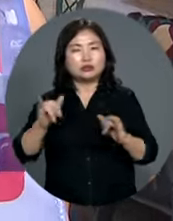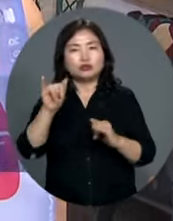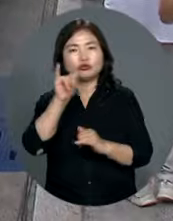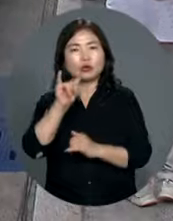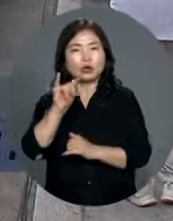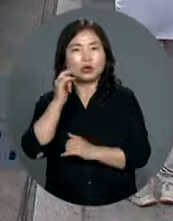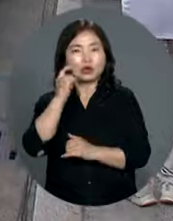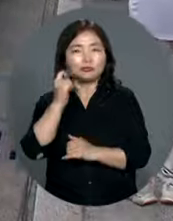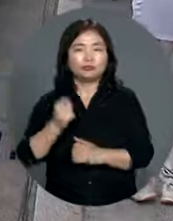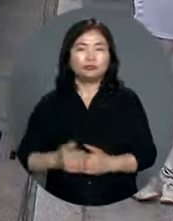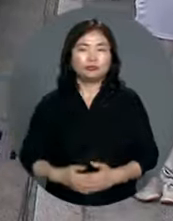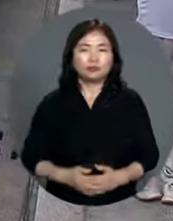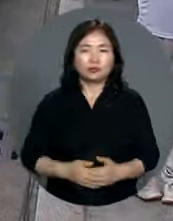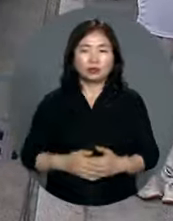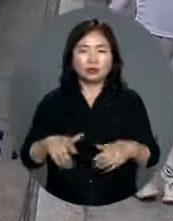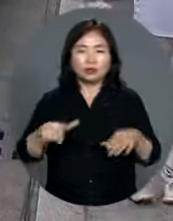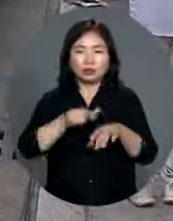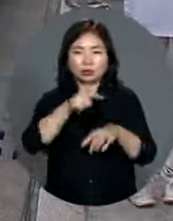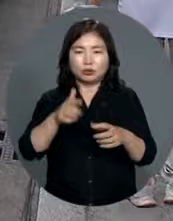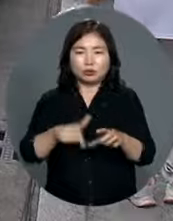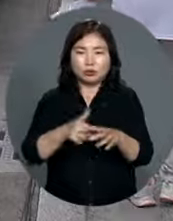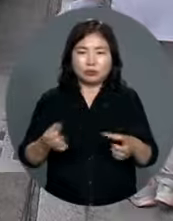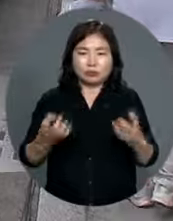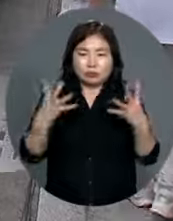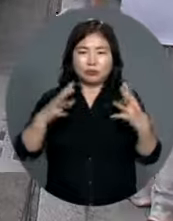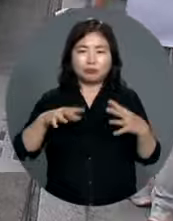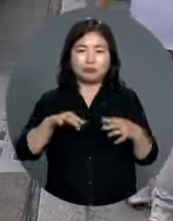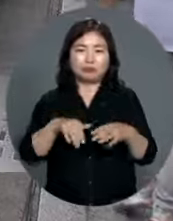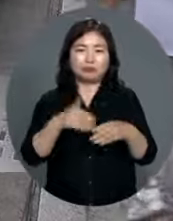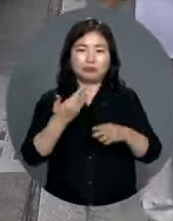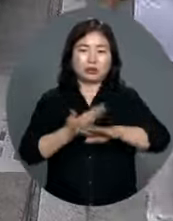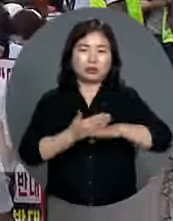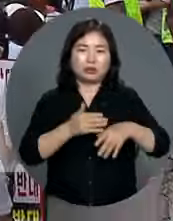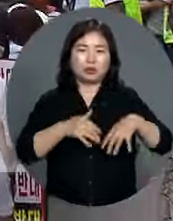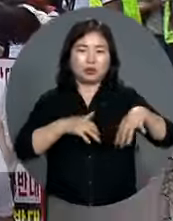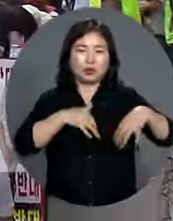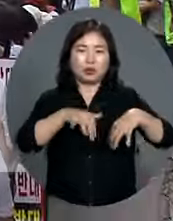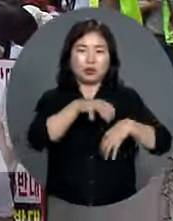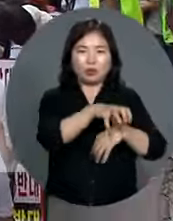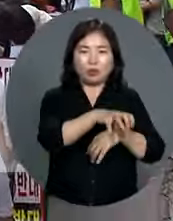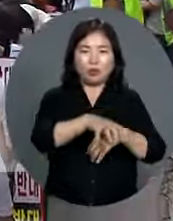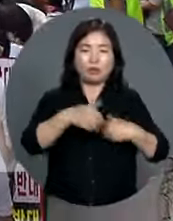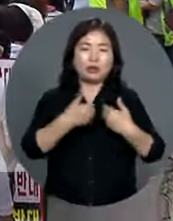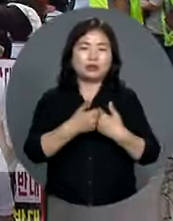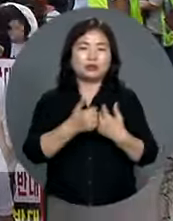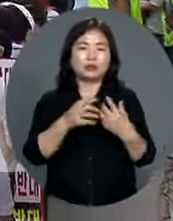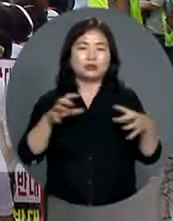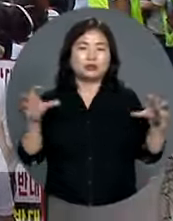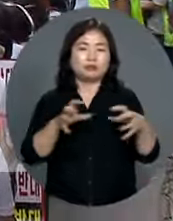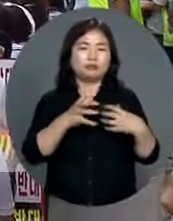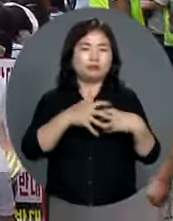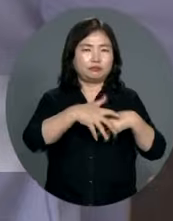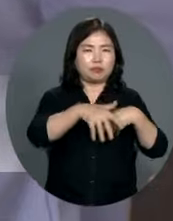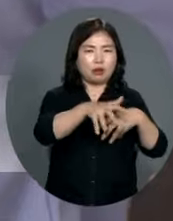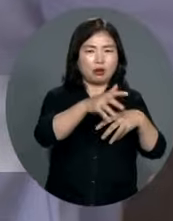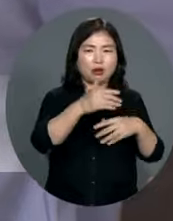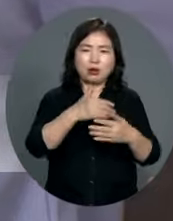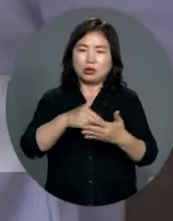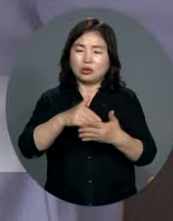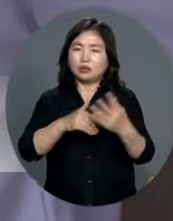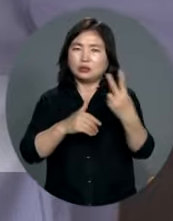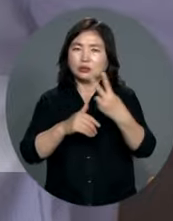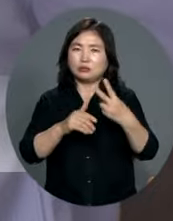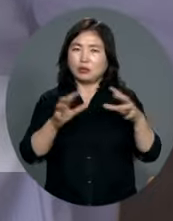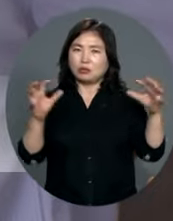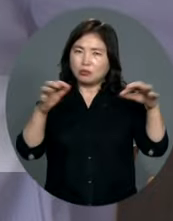있구나. 퀴어 축제가 열린 반월당 반대편 도로에서는 퀴어 반대 집회가 주최 측 추산 2천 명이